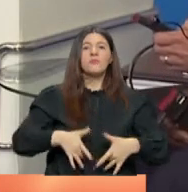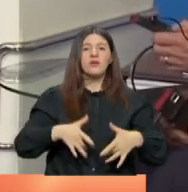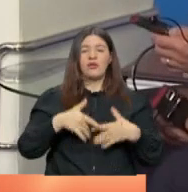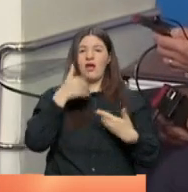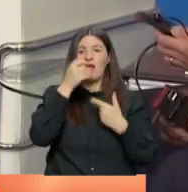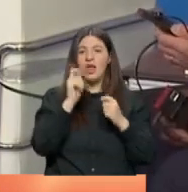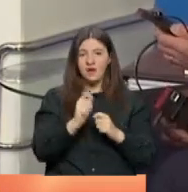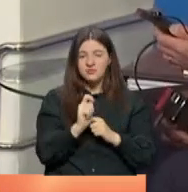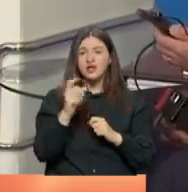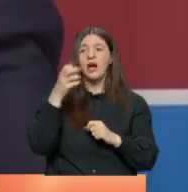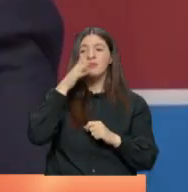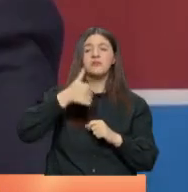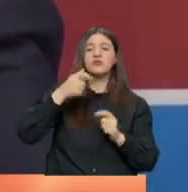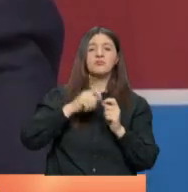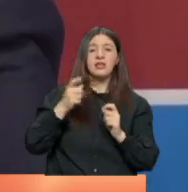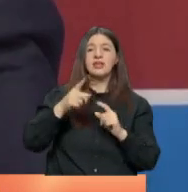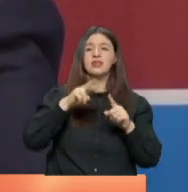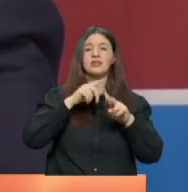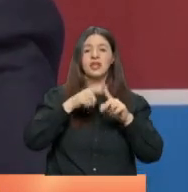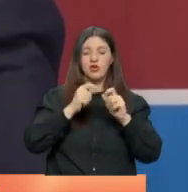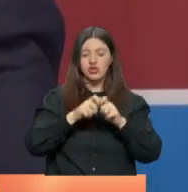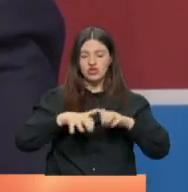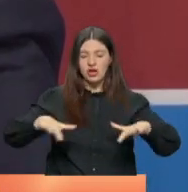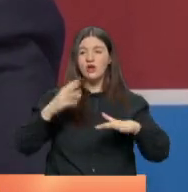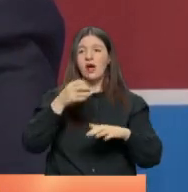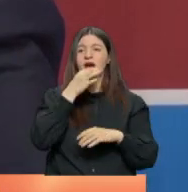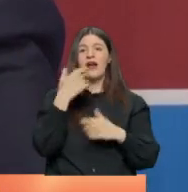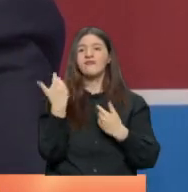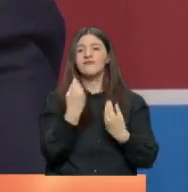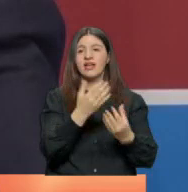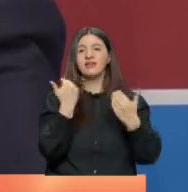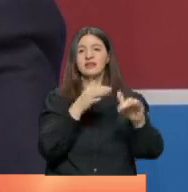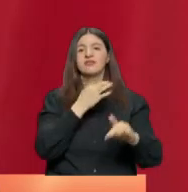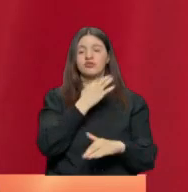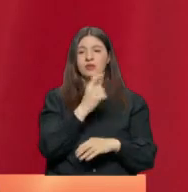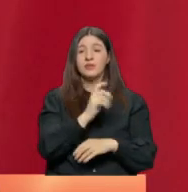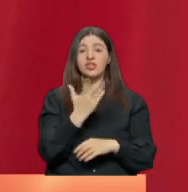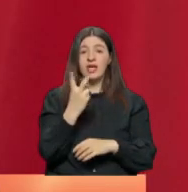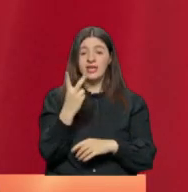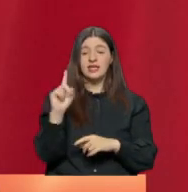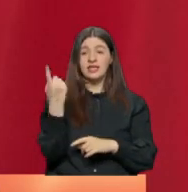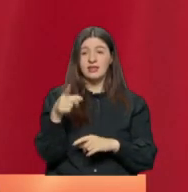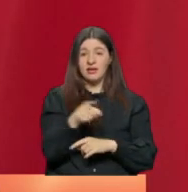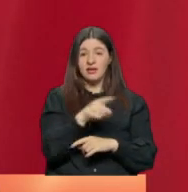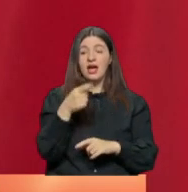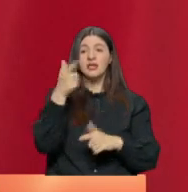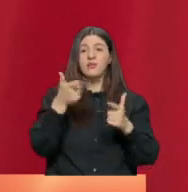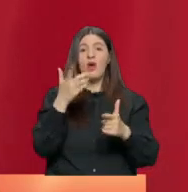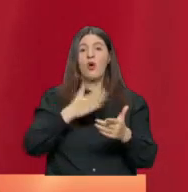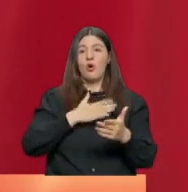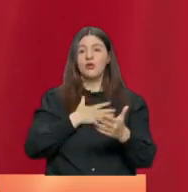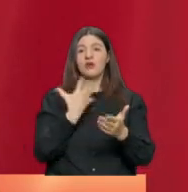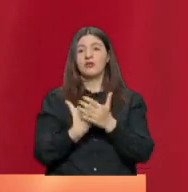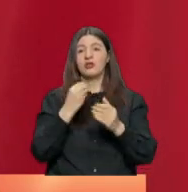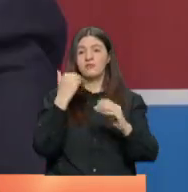anlattı. ABD Başkanı Joe Biden NATO'nun genişlemesine Ankara'nın verdiği desteğe teşekkür etti. İşte iki liderden kameralar önünde